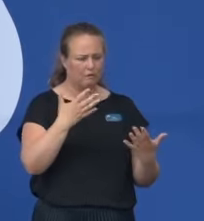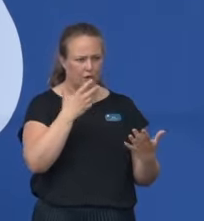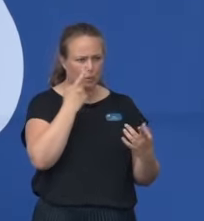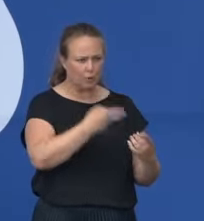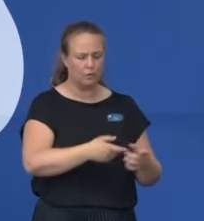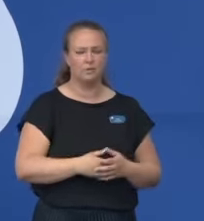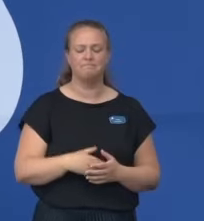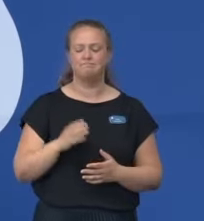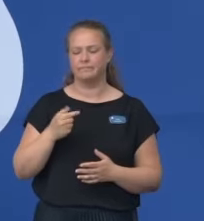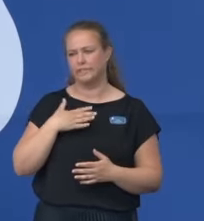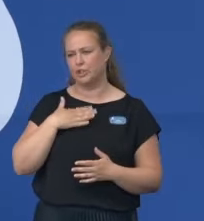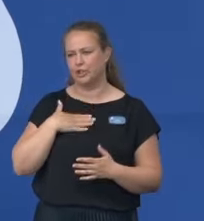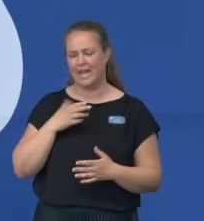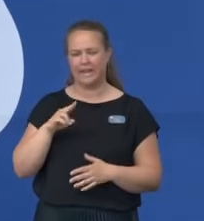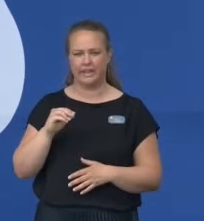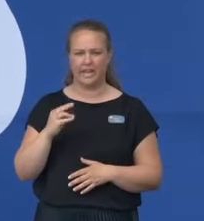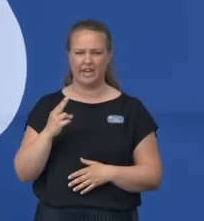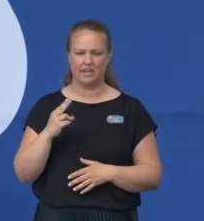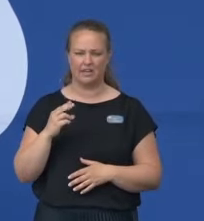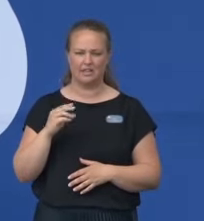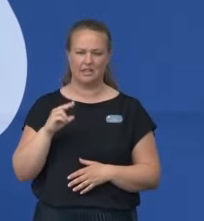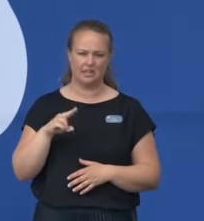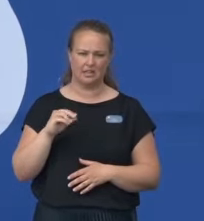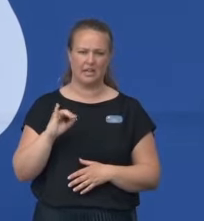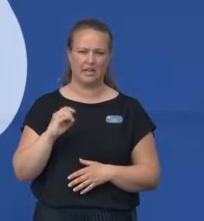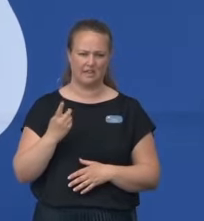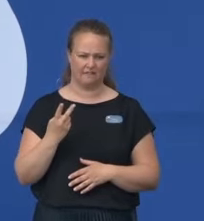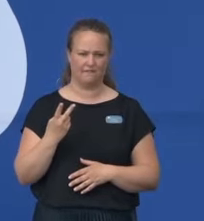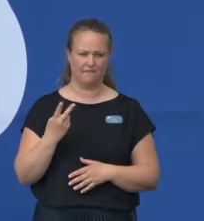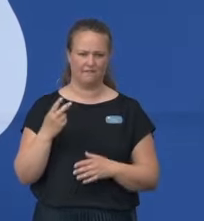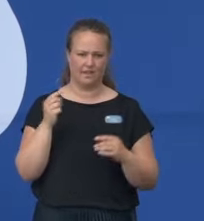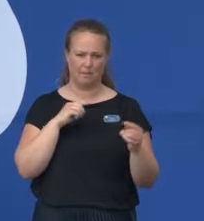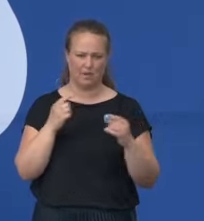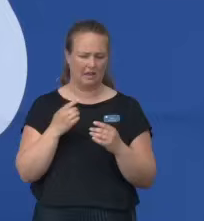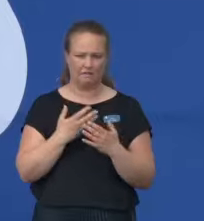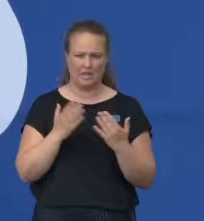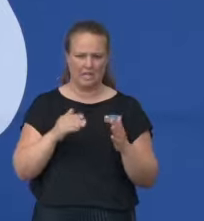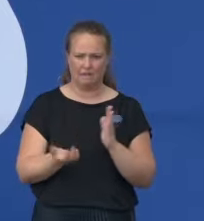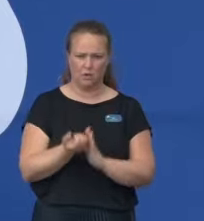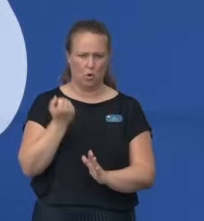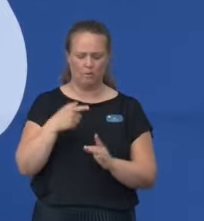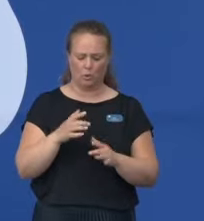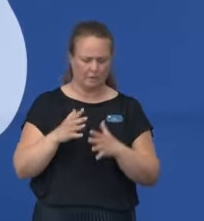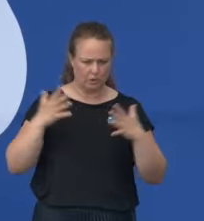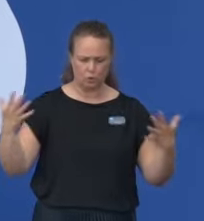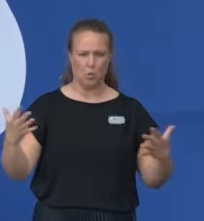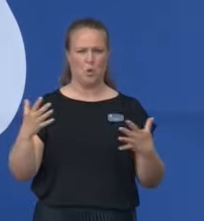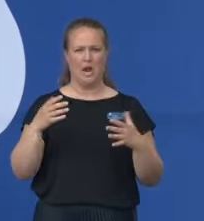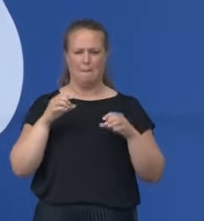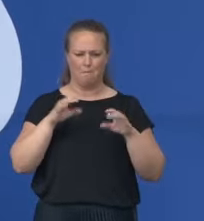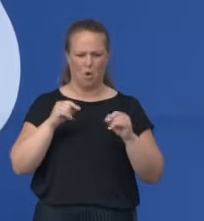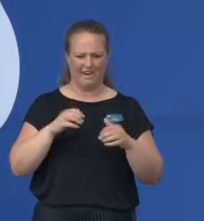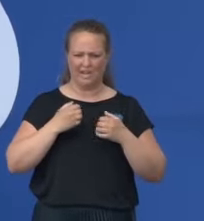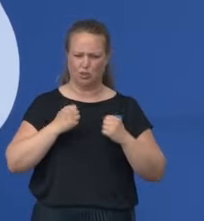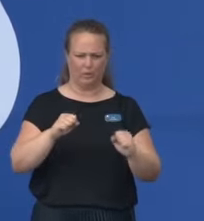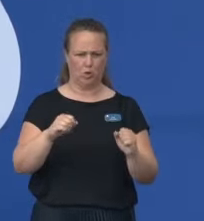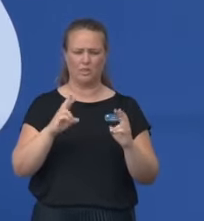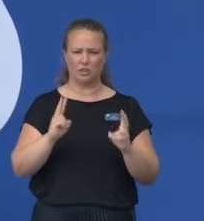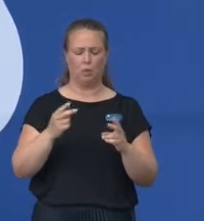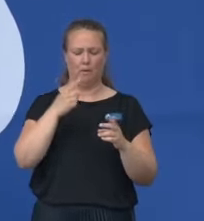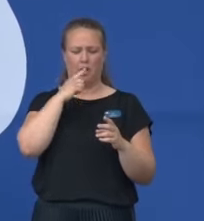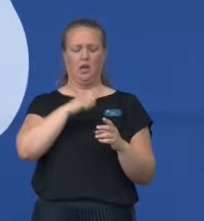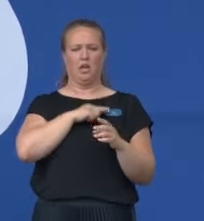är en naiv debatt än så länge, för ingen har pratat om de massiva utländska påverkansoperationerna som Sverige utsätts för varje dag. Alltså nu i